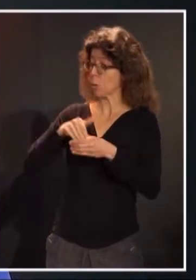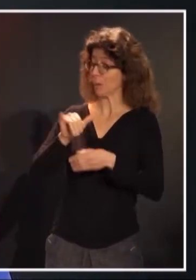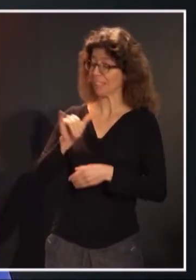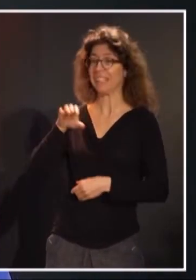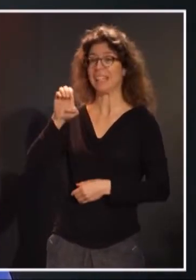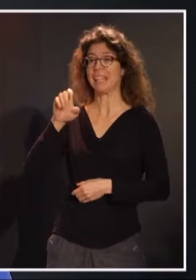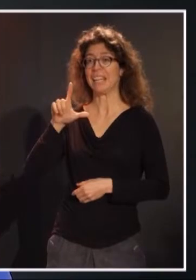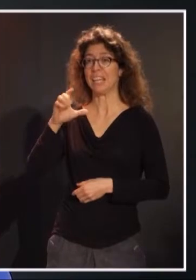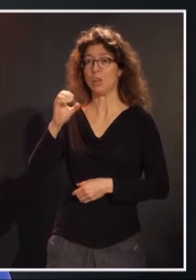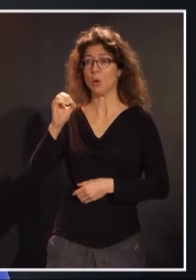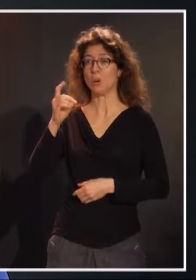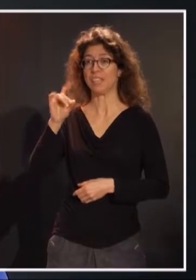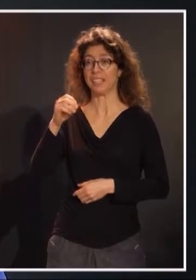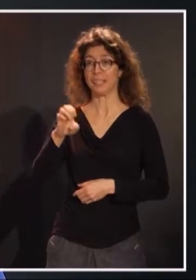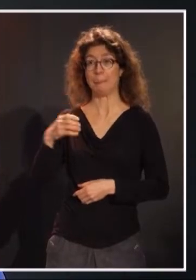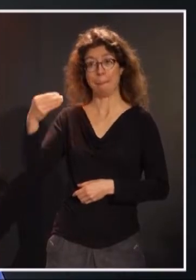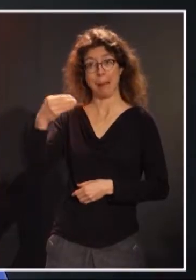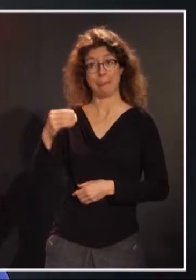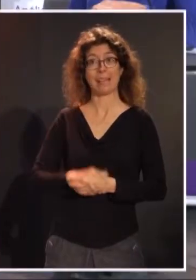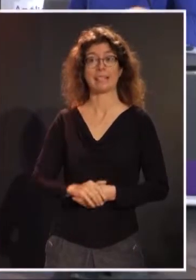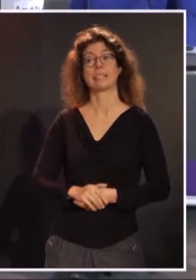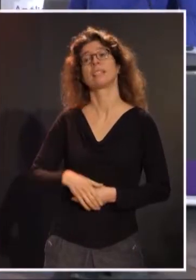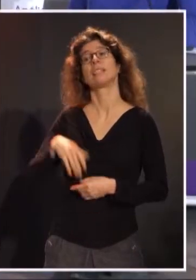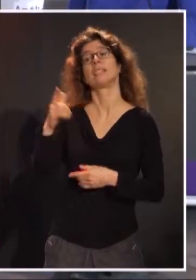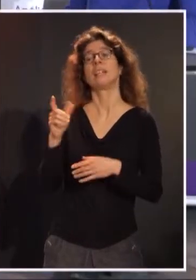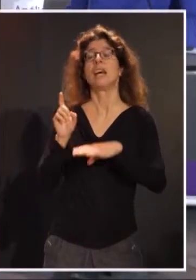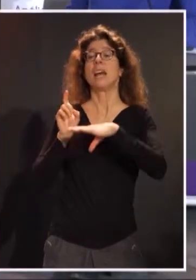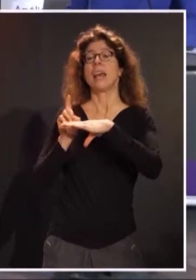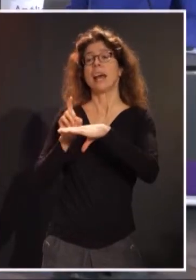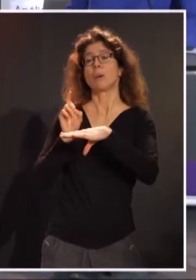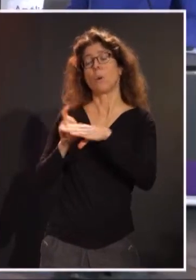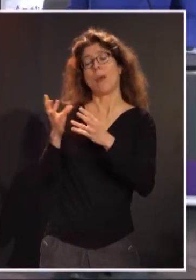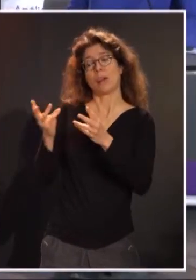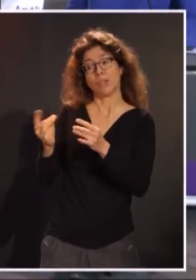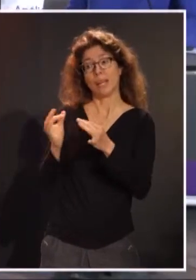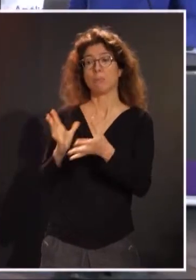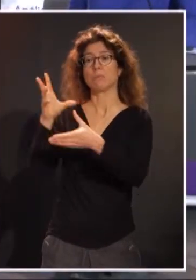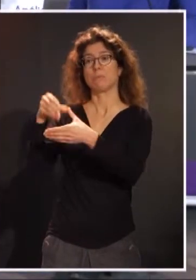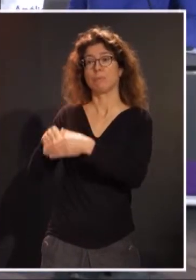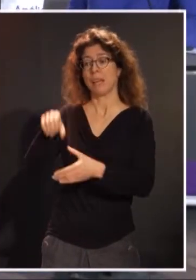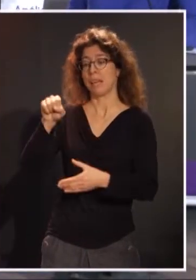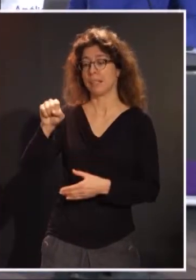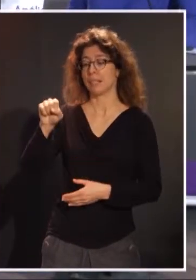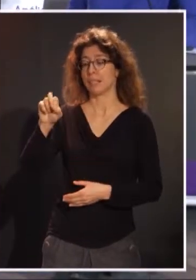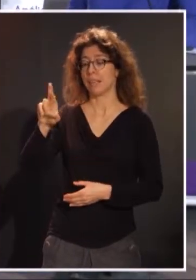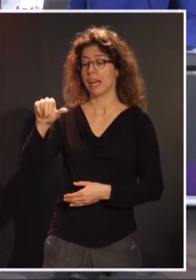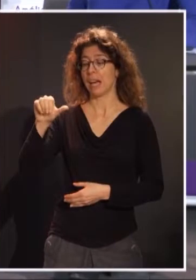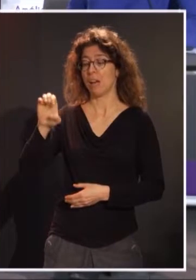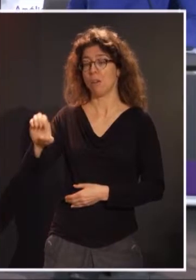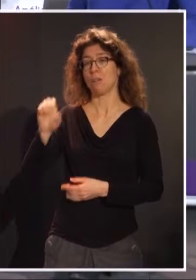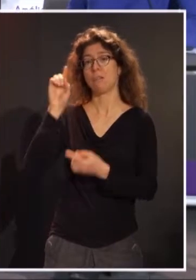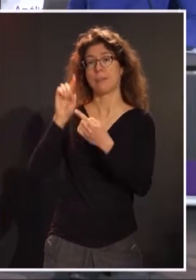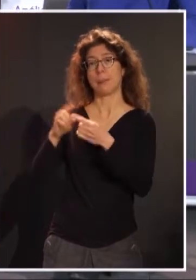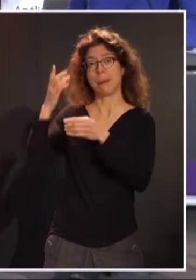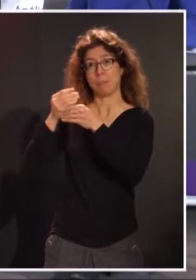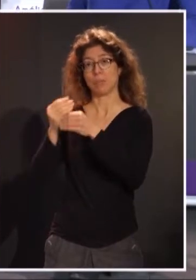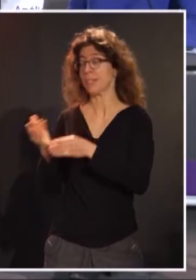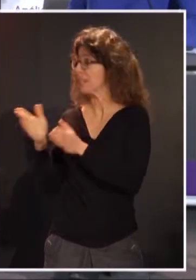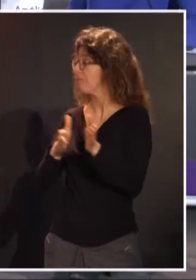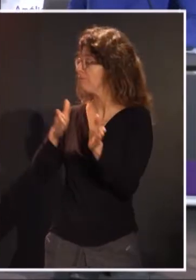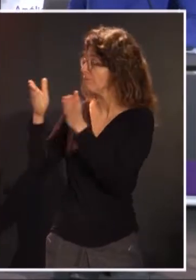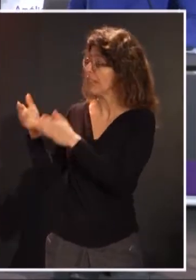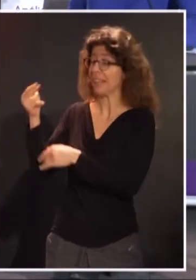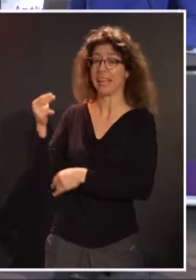Marblaise, ergothérapeute de la SRAE Troubles d'apprentissage, Nathalie Louis, ergonome du Centic